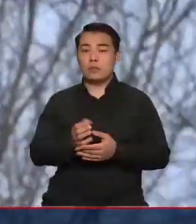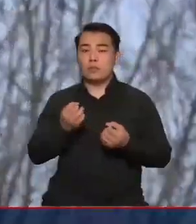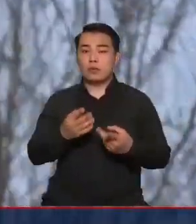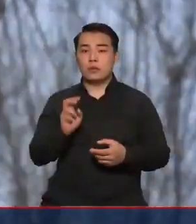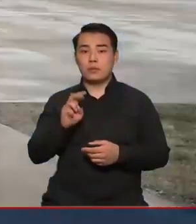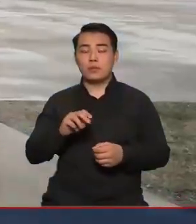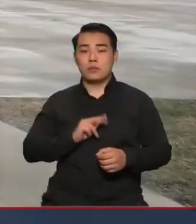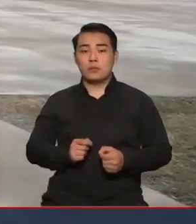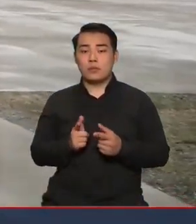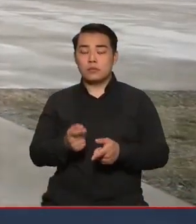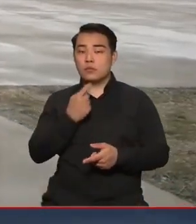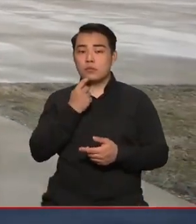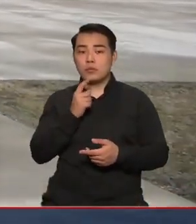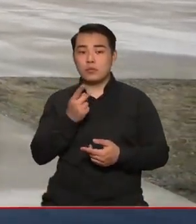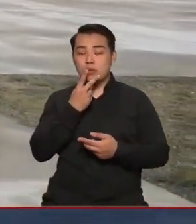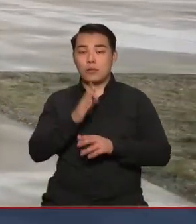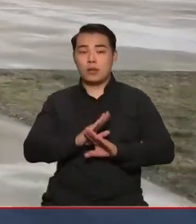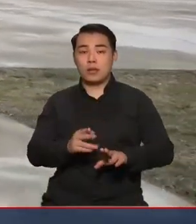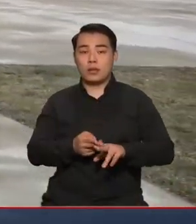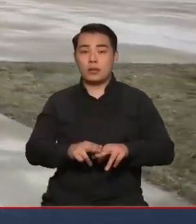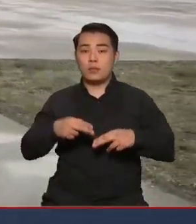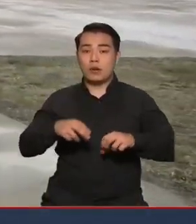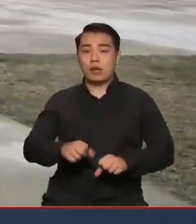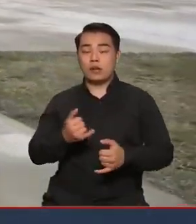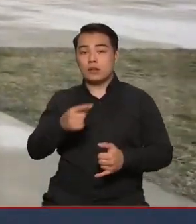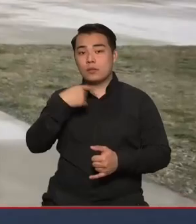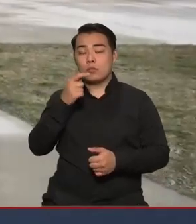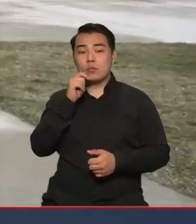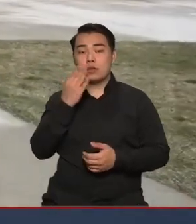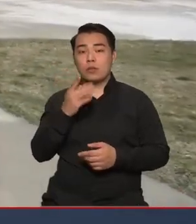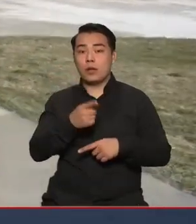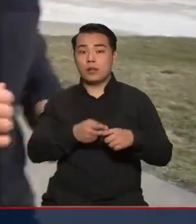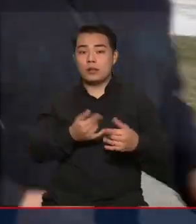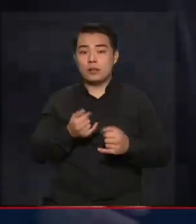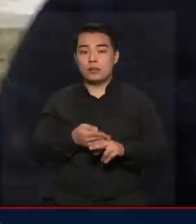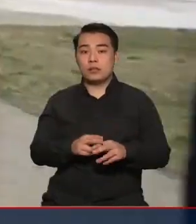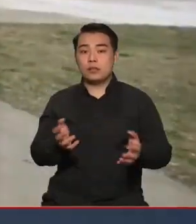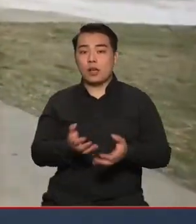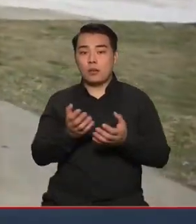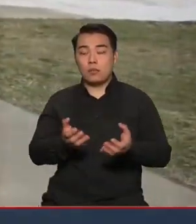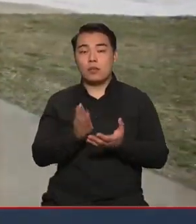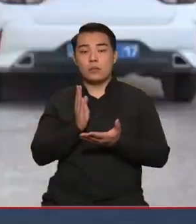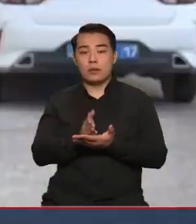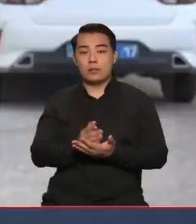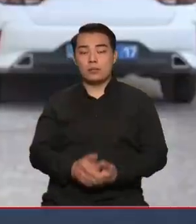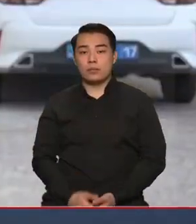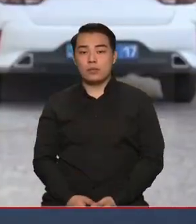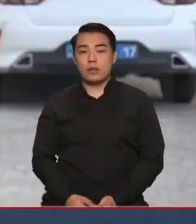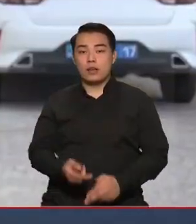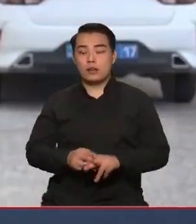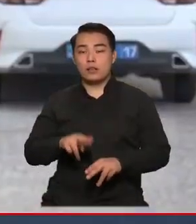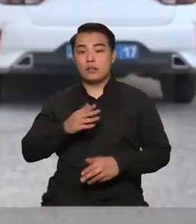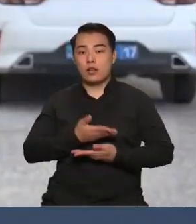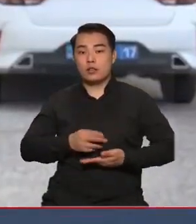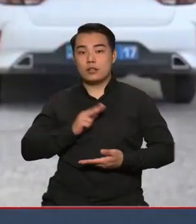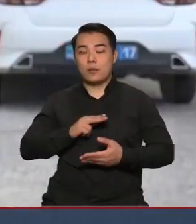на службу сложно. При этом, несмотря на такие правила, со стороны мужской половины забота присутствует. Это наша рабочая маска.